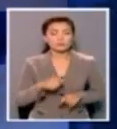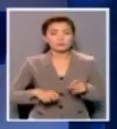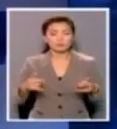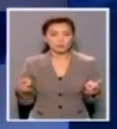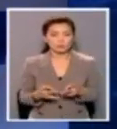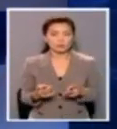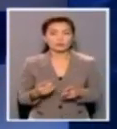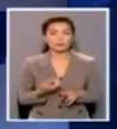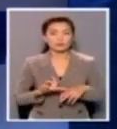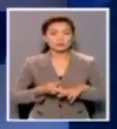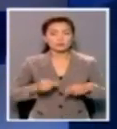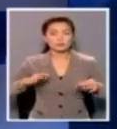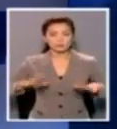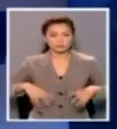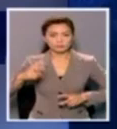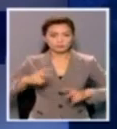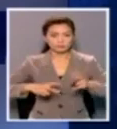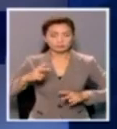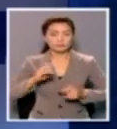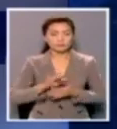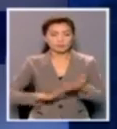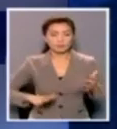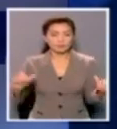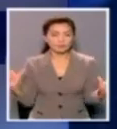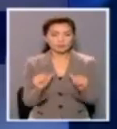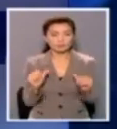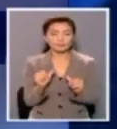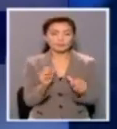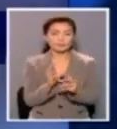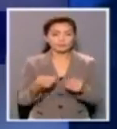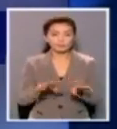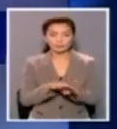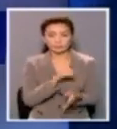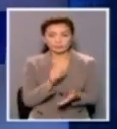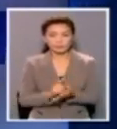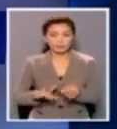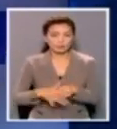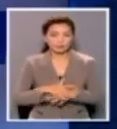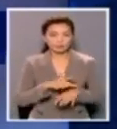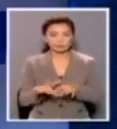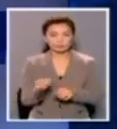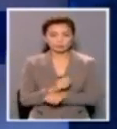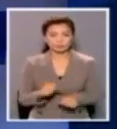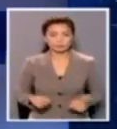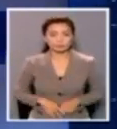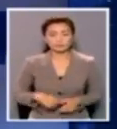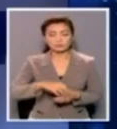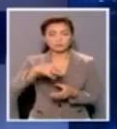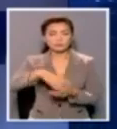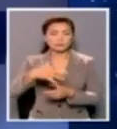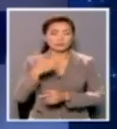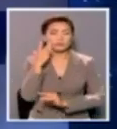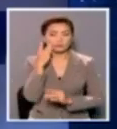тексермейді, именно қай компания екенін. Осылай жалғаса беретін болса, ол компанияны жабу керек, халықты қырмай. Күкірт деген